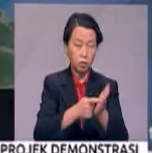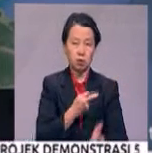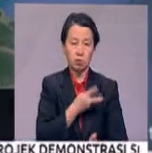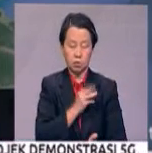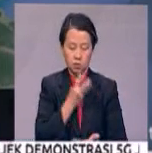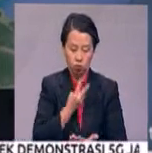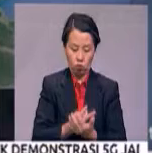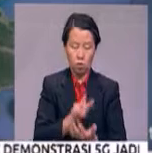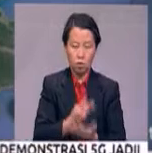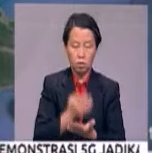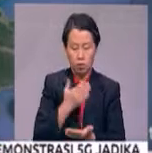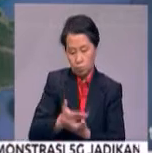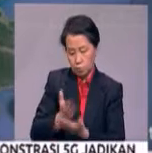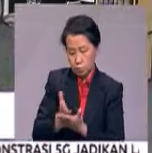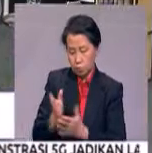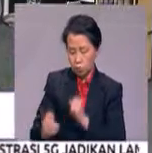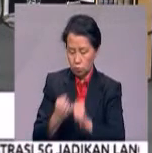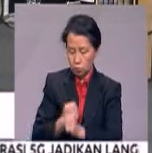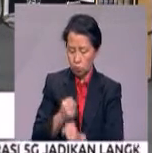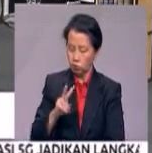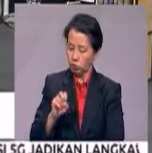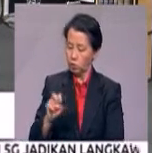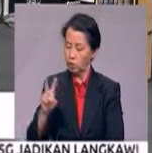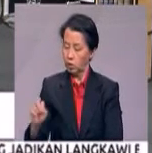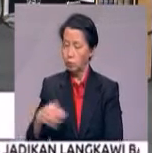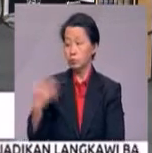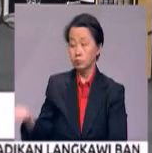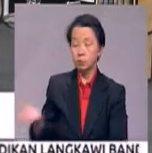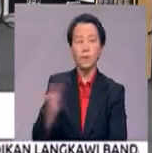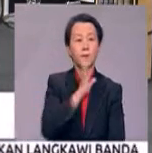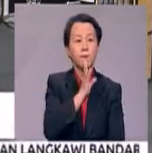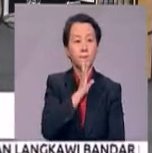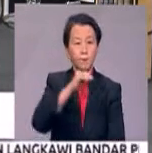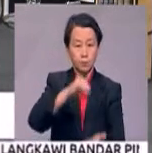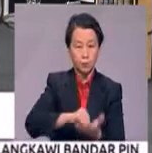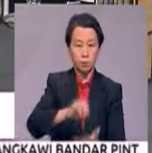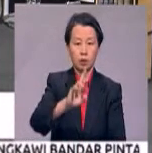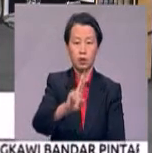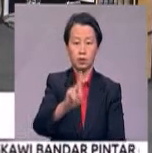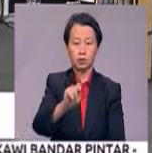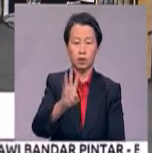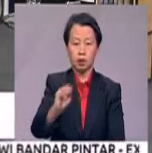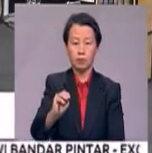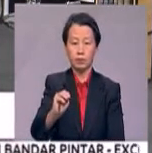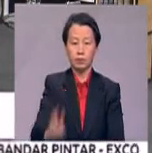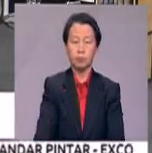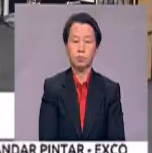Keuangan dalam belanjawan tahun 2020. Beliau berkata demikian di Angkasa Puri.